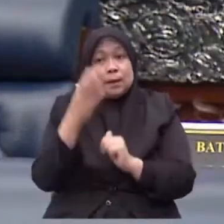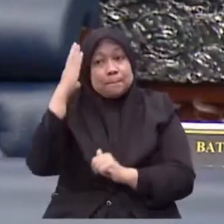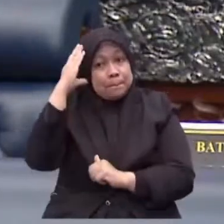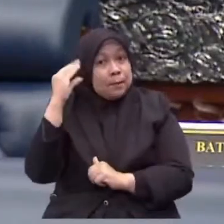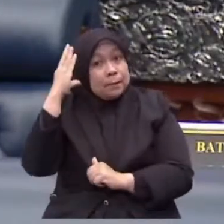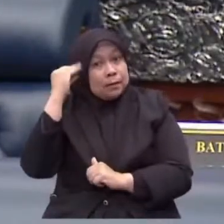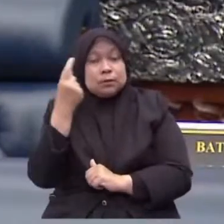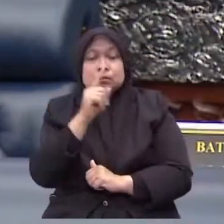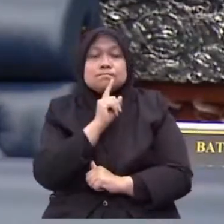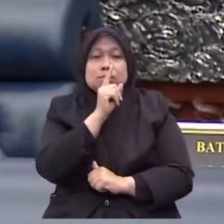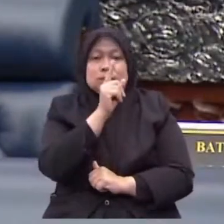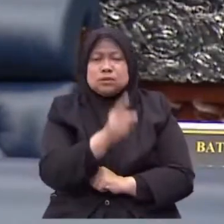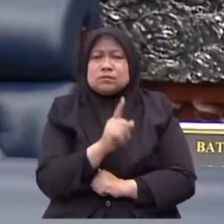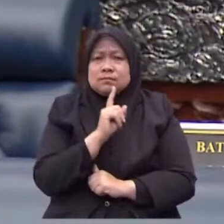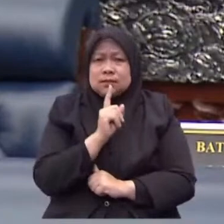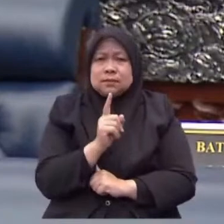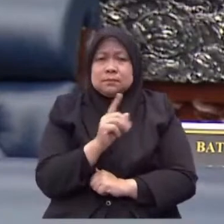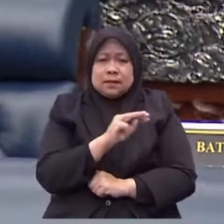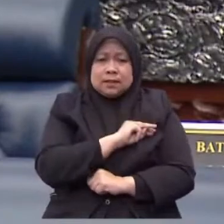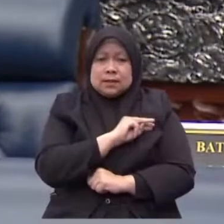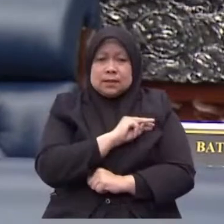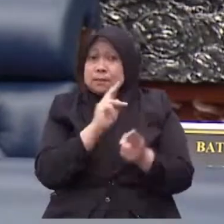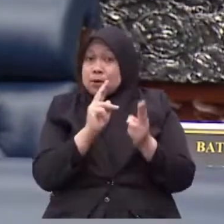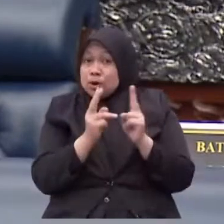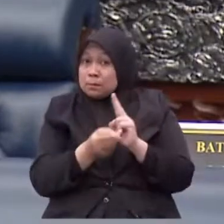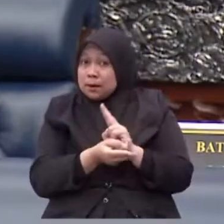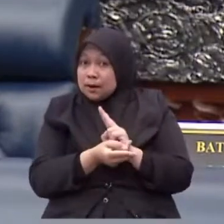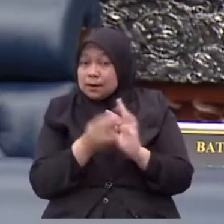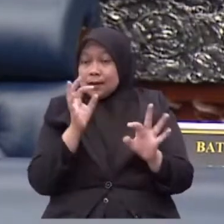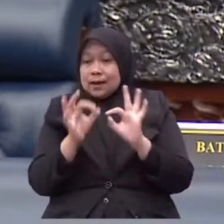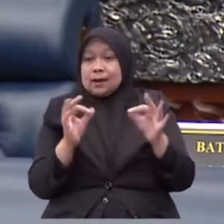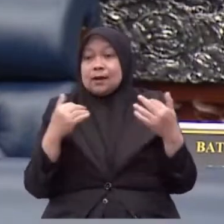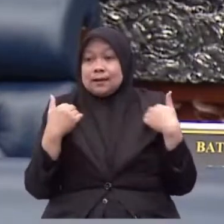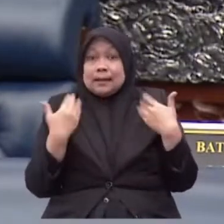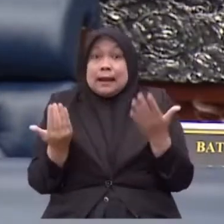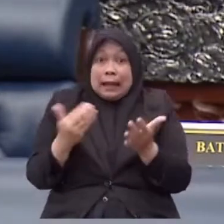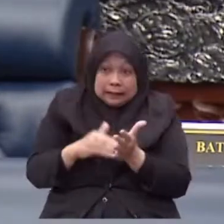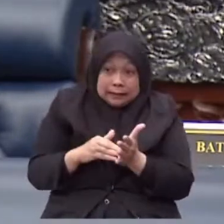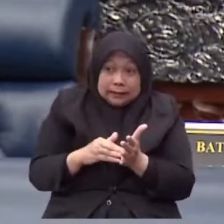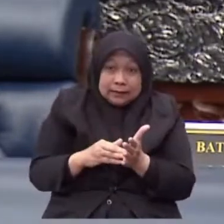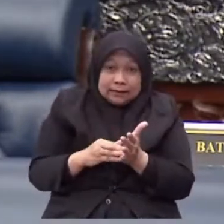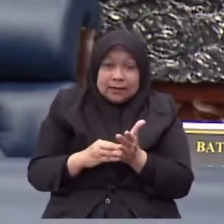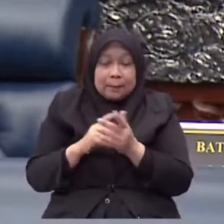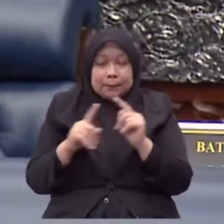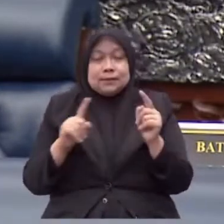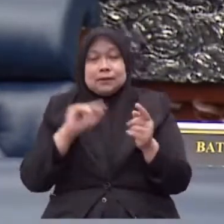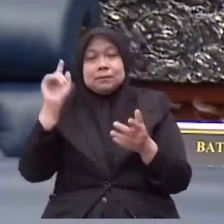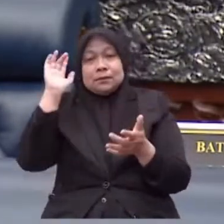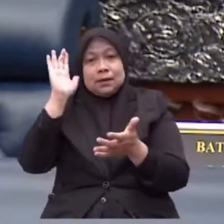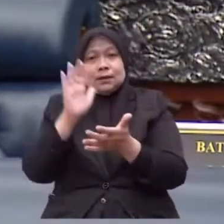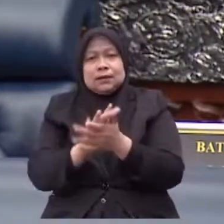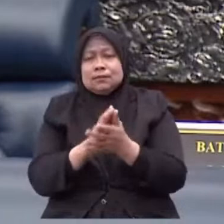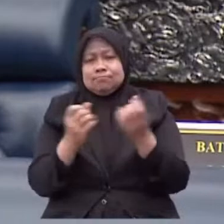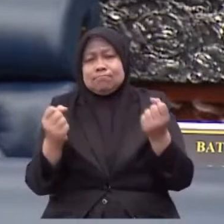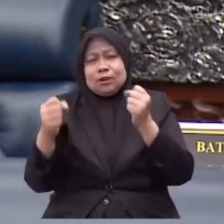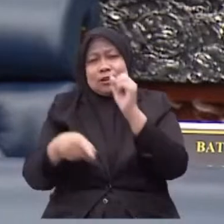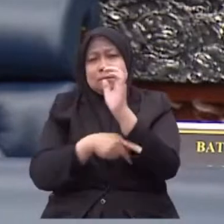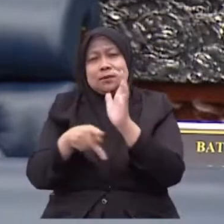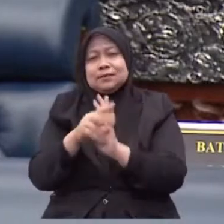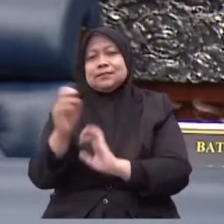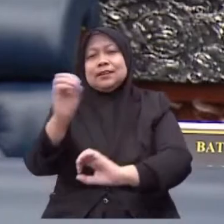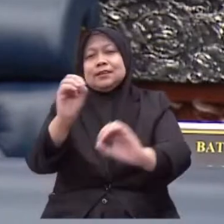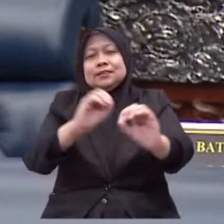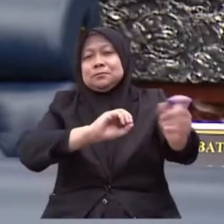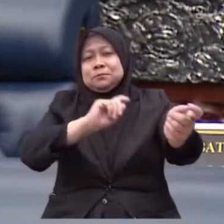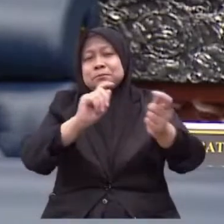berpengalaman untuk pastikan walaupun masih berubah kalau ada Sekali lagi tetapi saya percaya dengan mencurity kuat di paleman